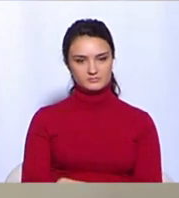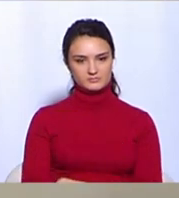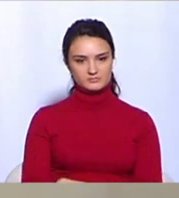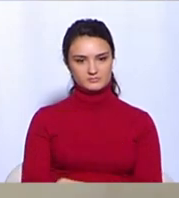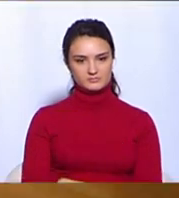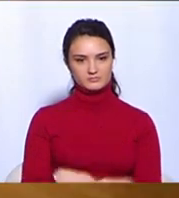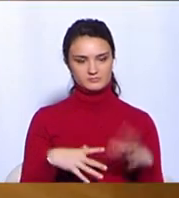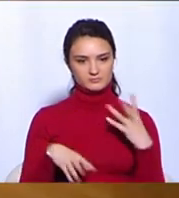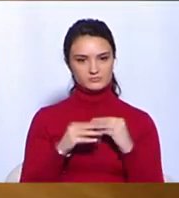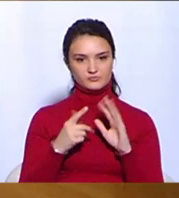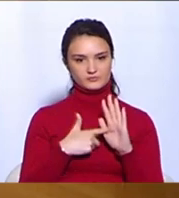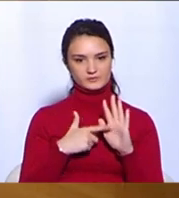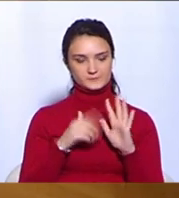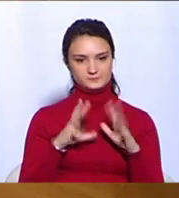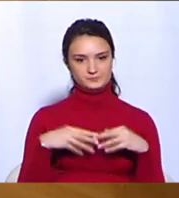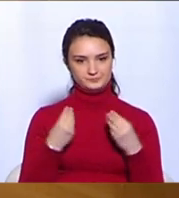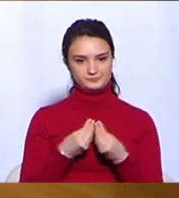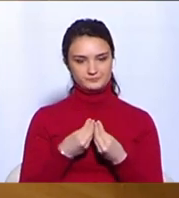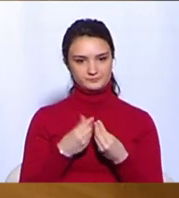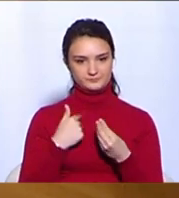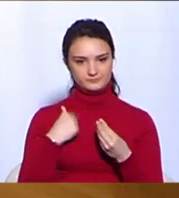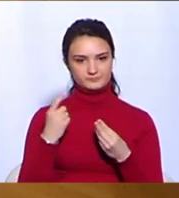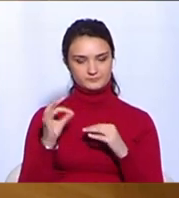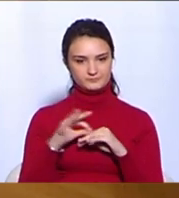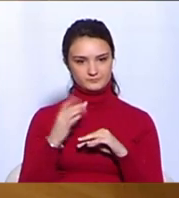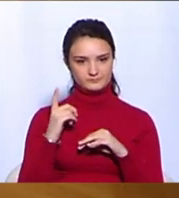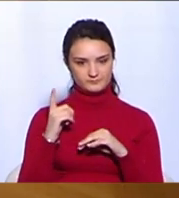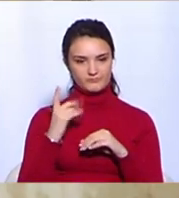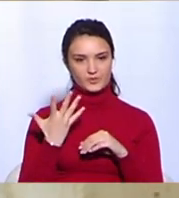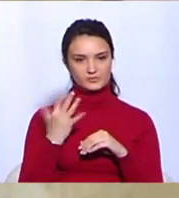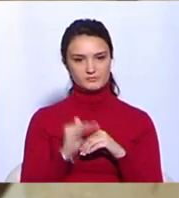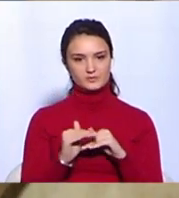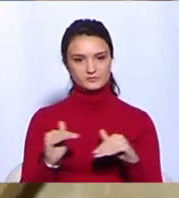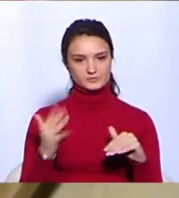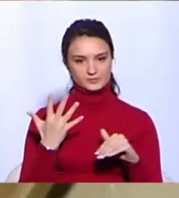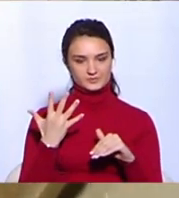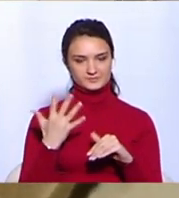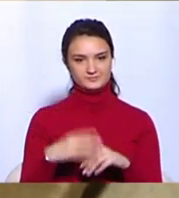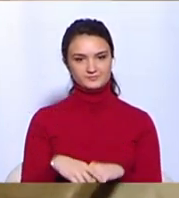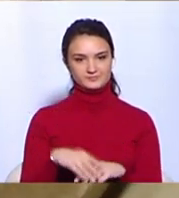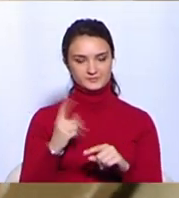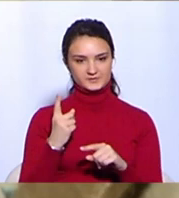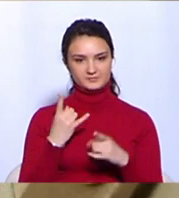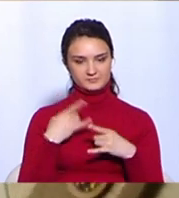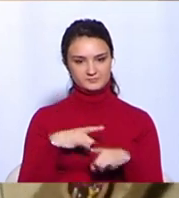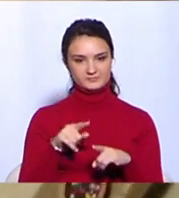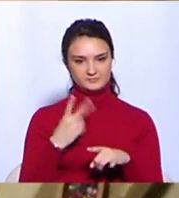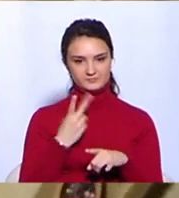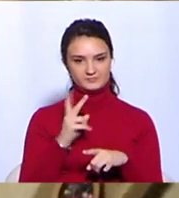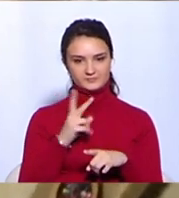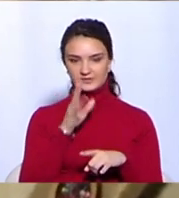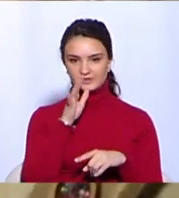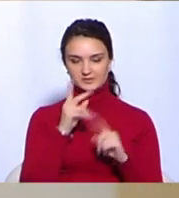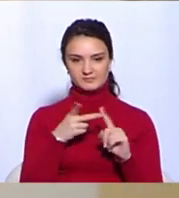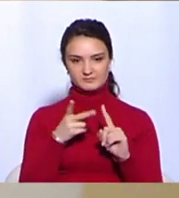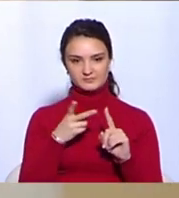სულ 7 ნივართ ოჯახში. მე ჩემი მეუღლე და 5 ბავშვი. პირველი ბავშვი არის 22